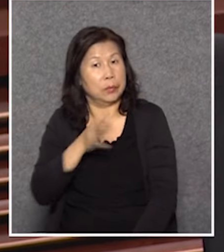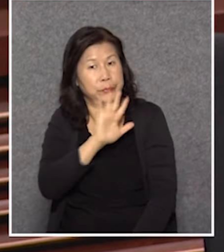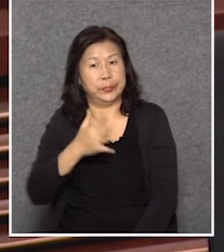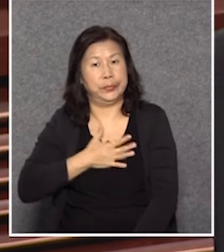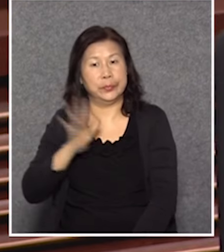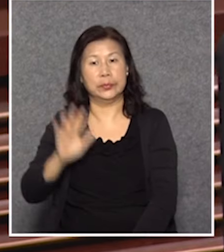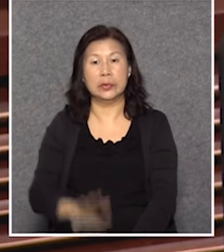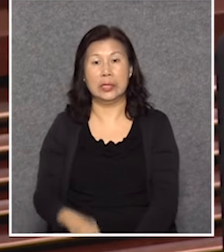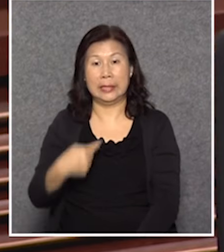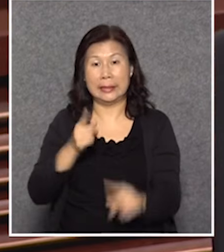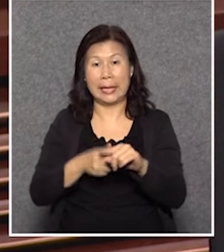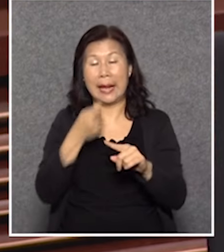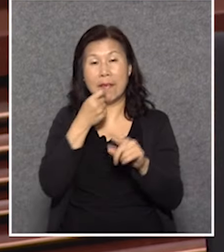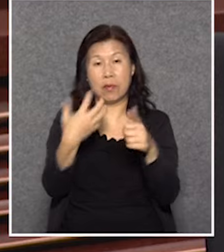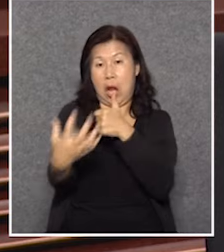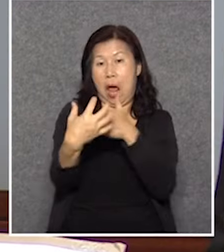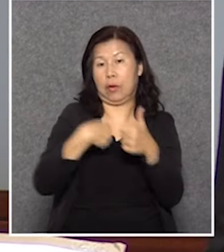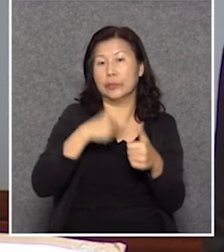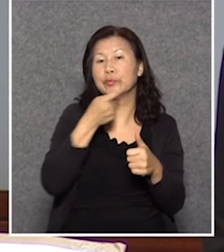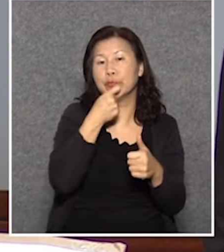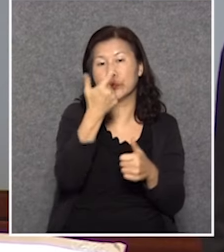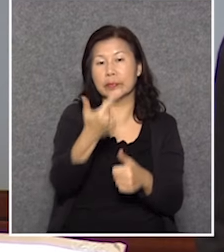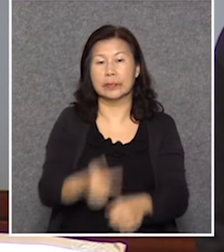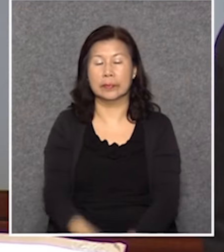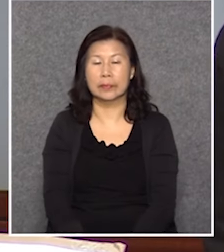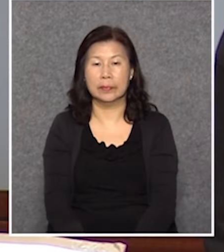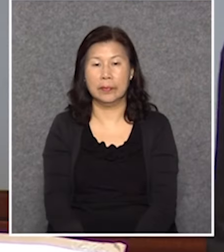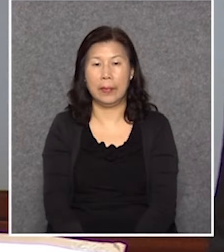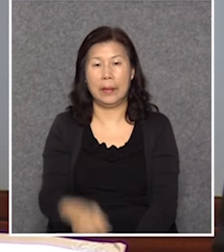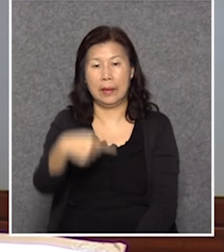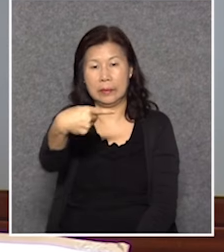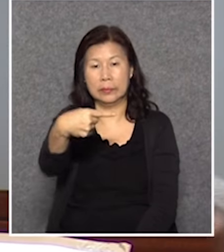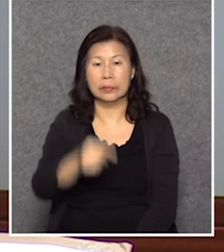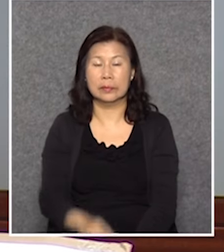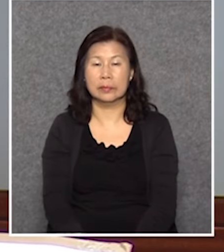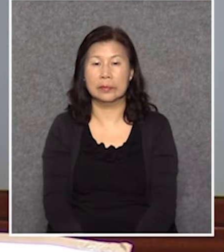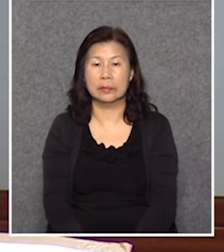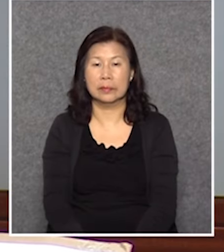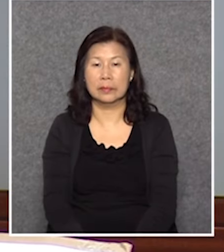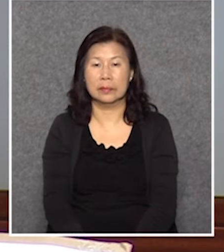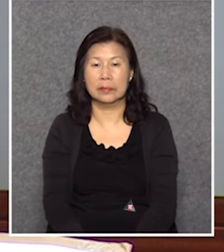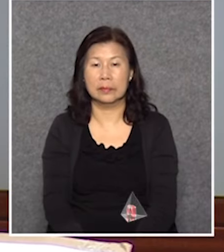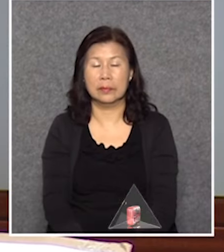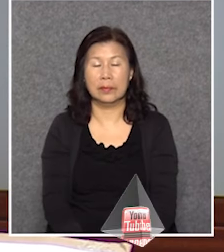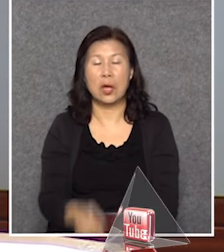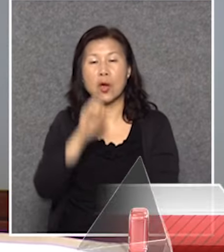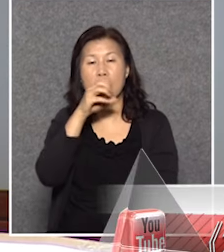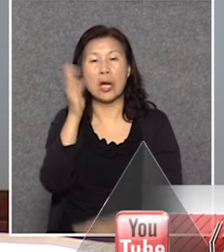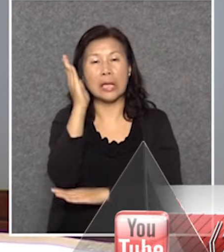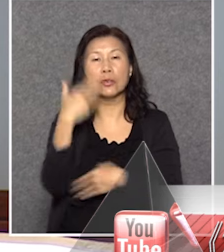中意人鬧我嘅。嗱，第一，你講嘅嘢咧就即係非常之有見